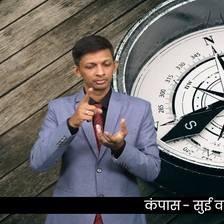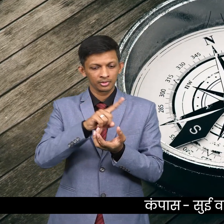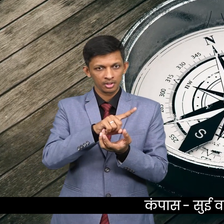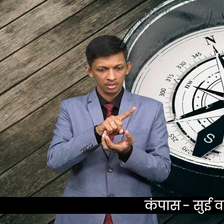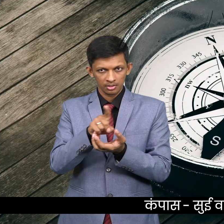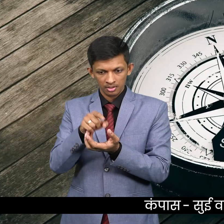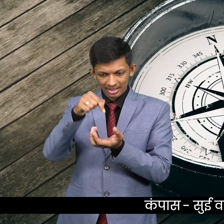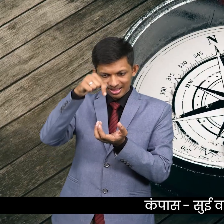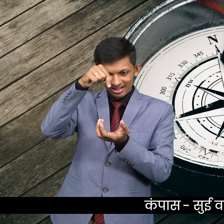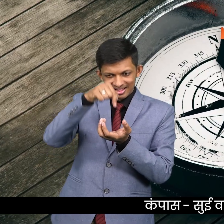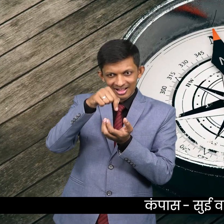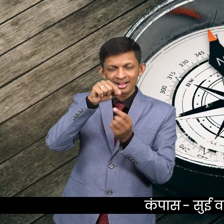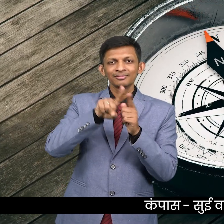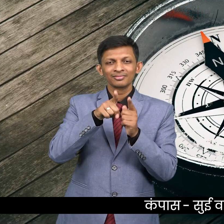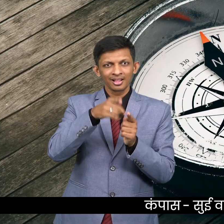दाखवतो.